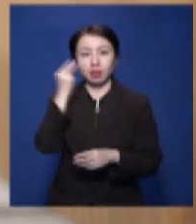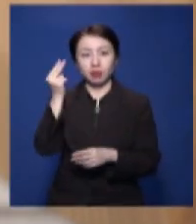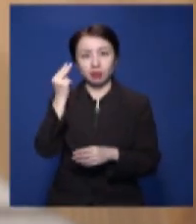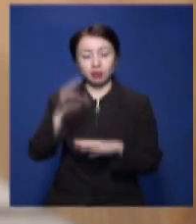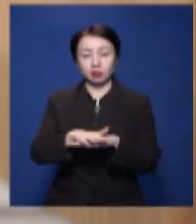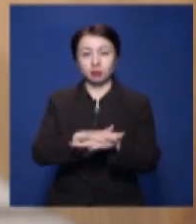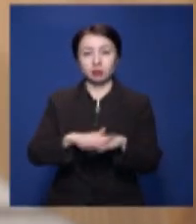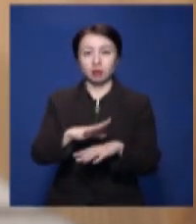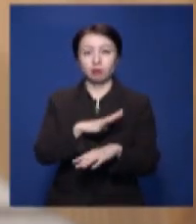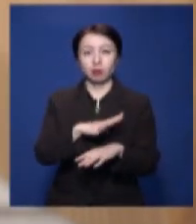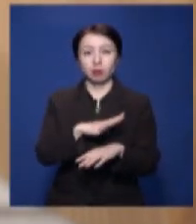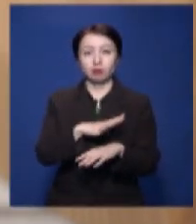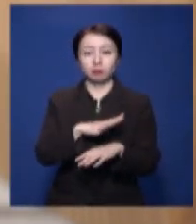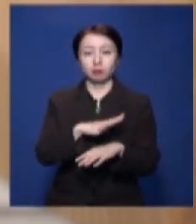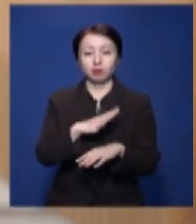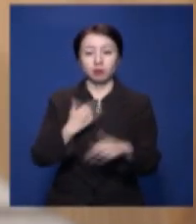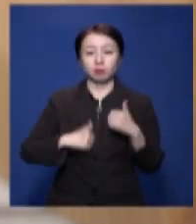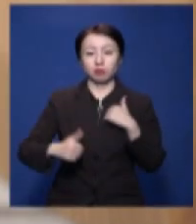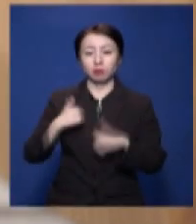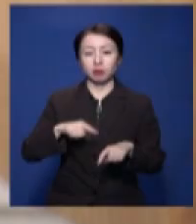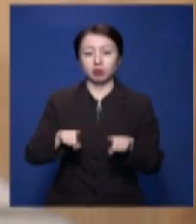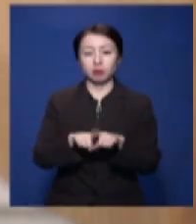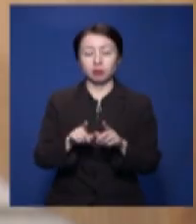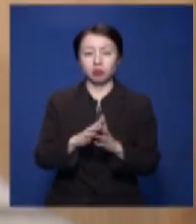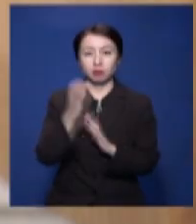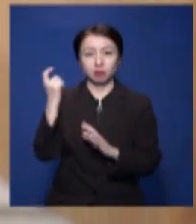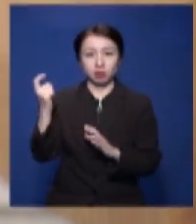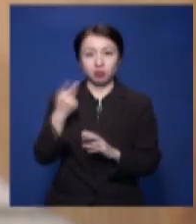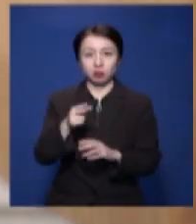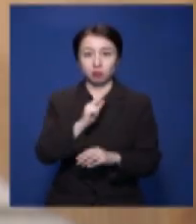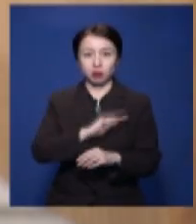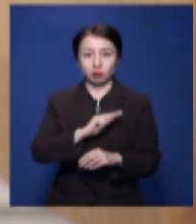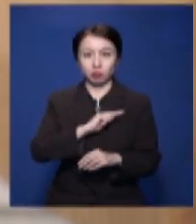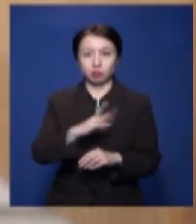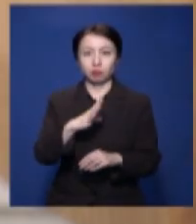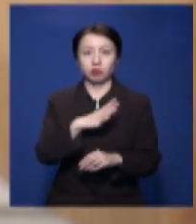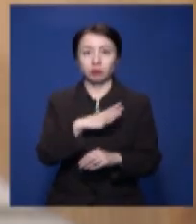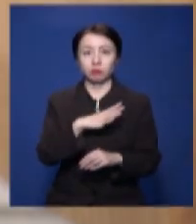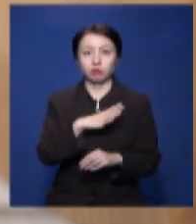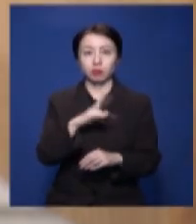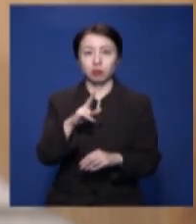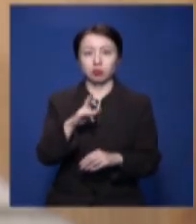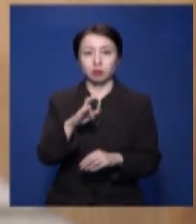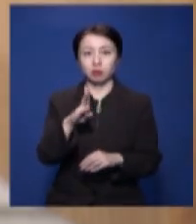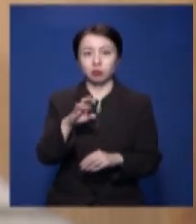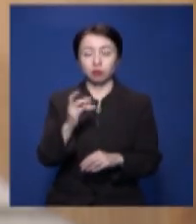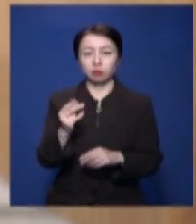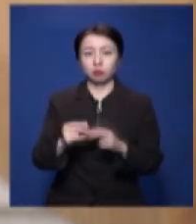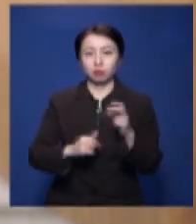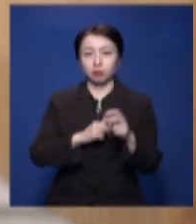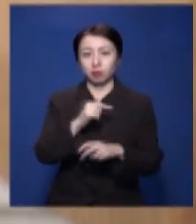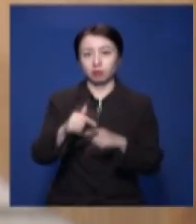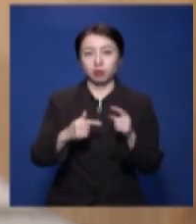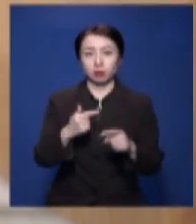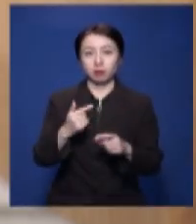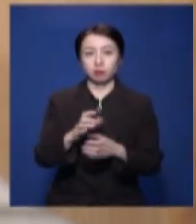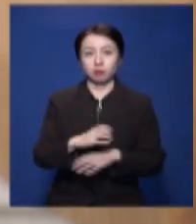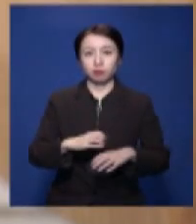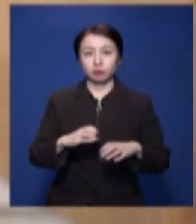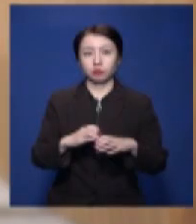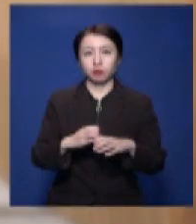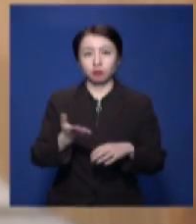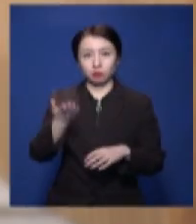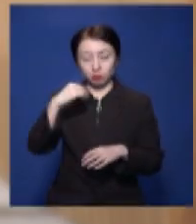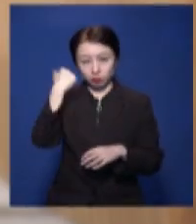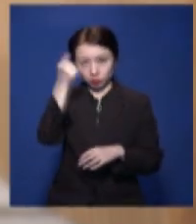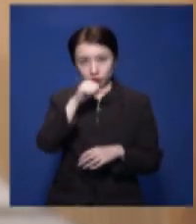стороны. Я и наши преподаватели, а также фермеры, с кем мы работаем, конкретно с Калжарсуд предприятием в селе Чапаево. В